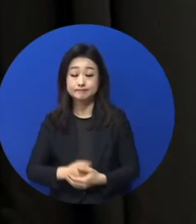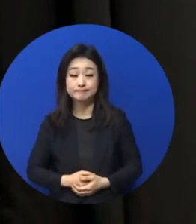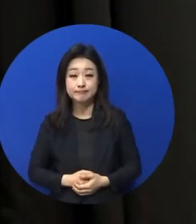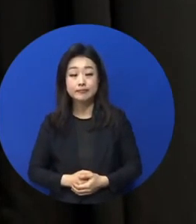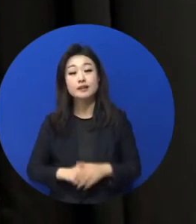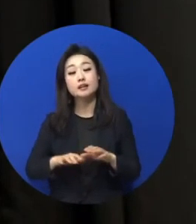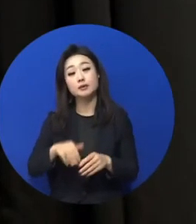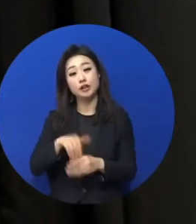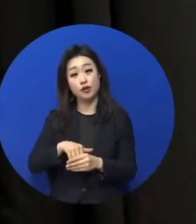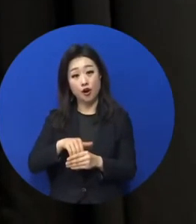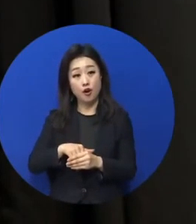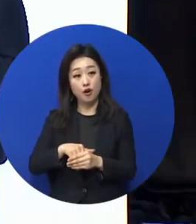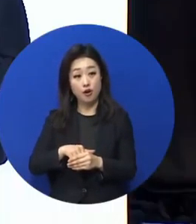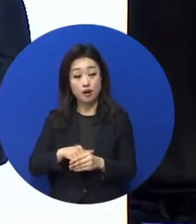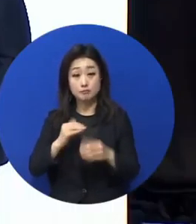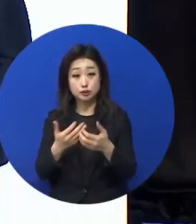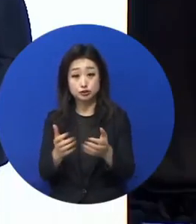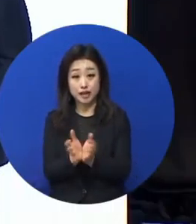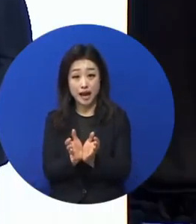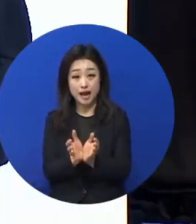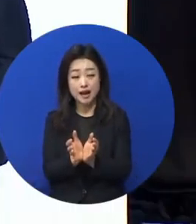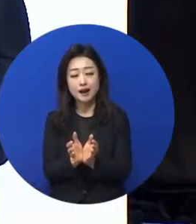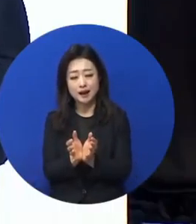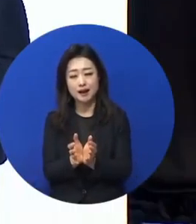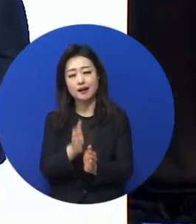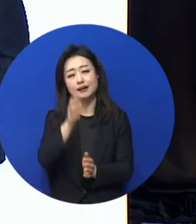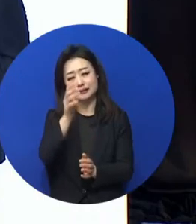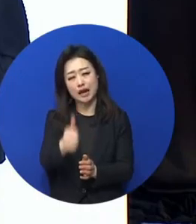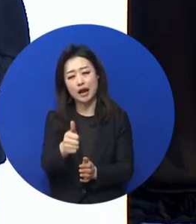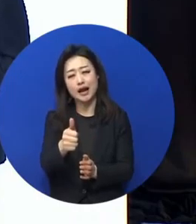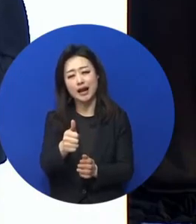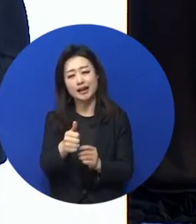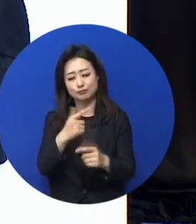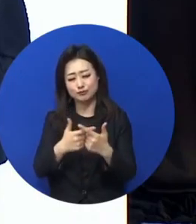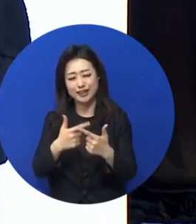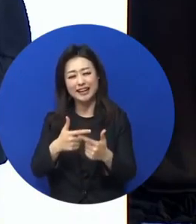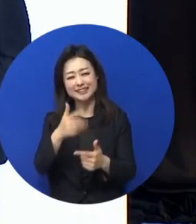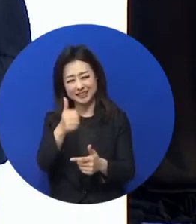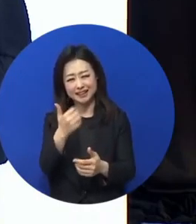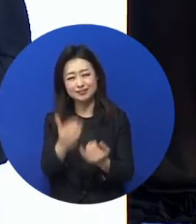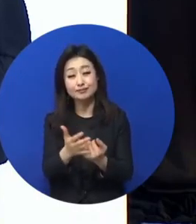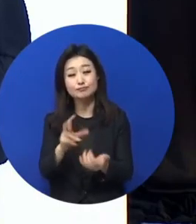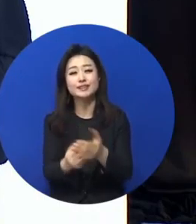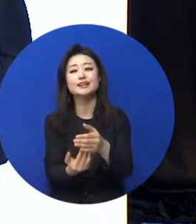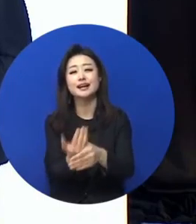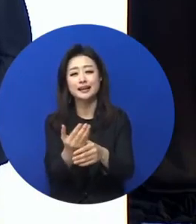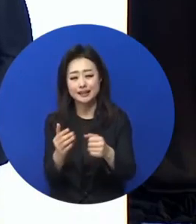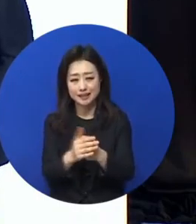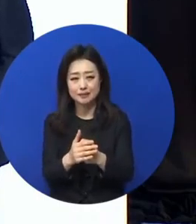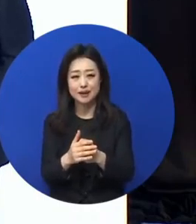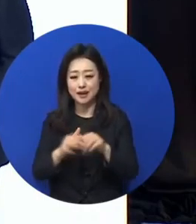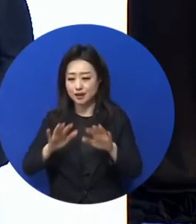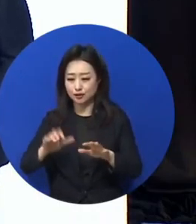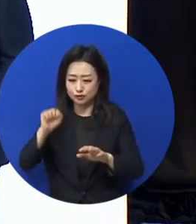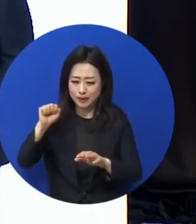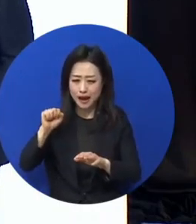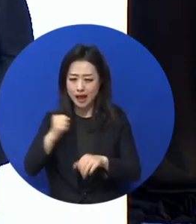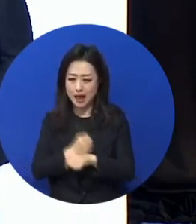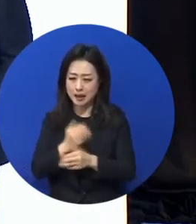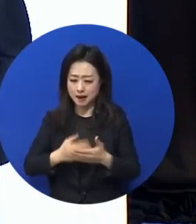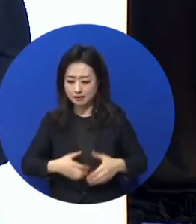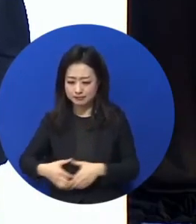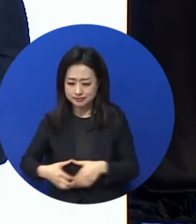이번 선거는 민주당 시장의 문제로 촉발된 선거입니다. 민주당의 출전도 늦었고 후보들의 목소리에